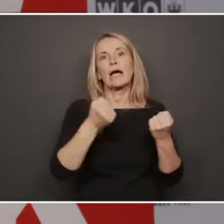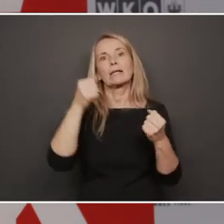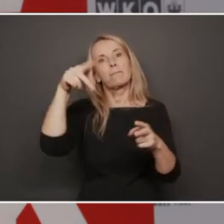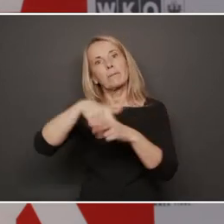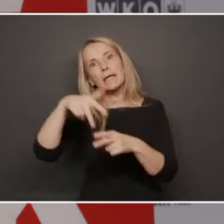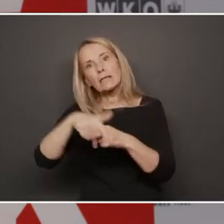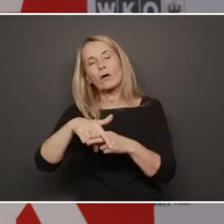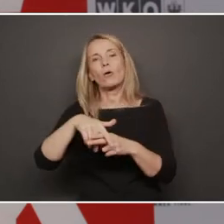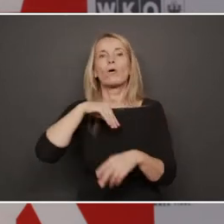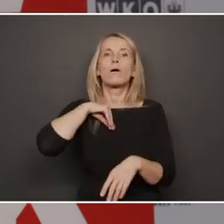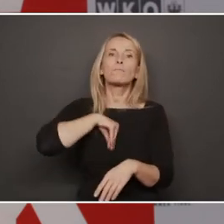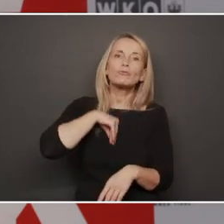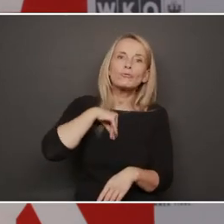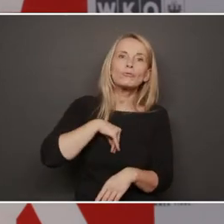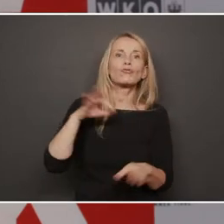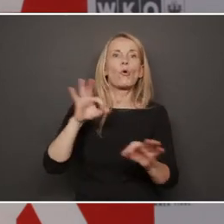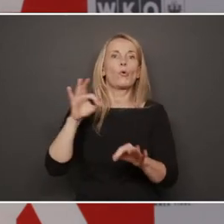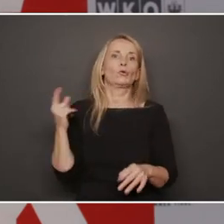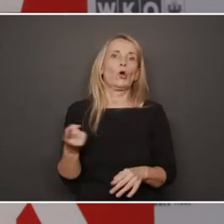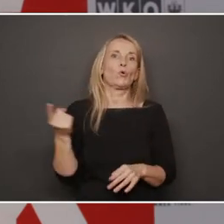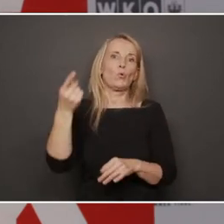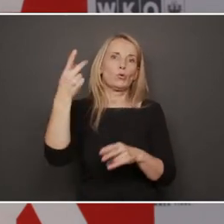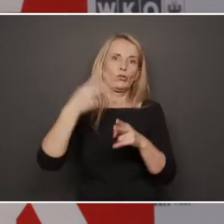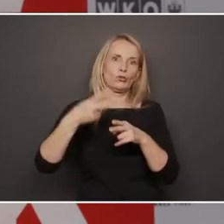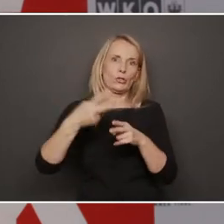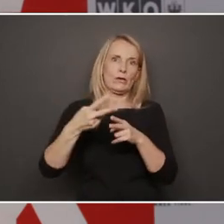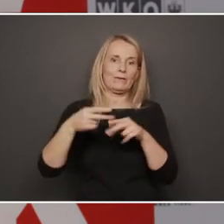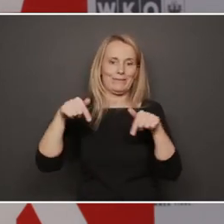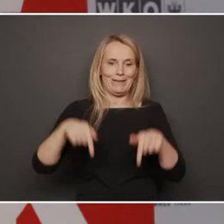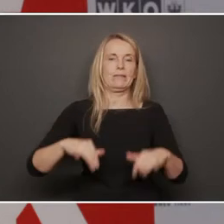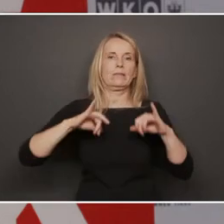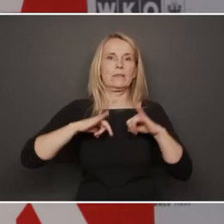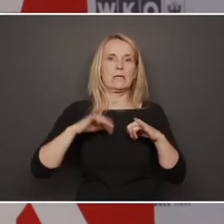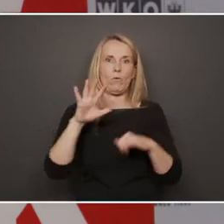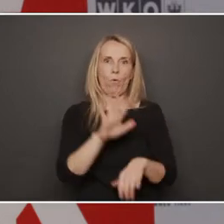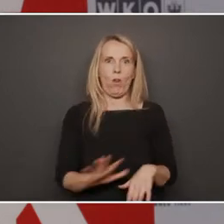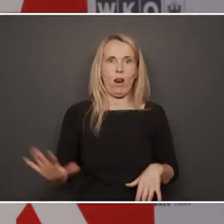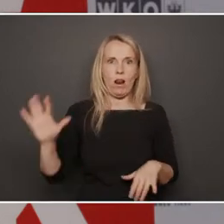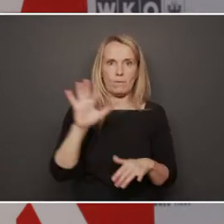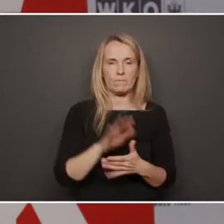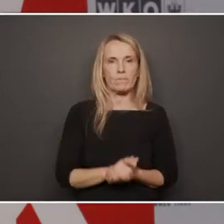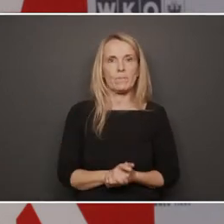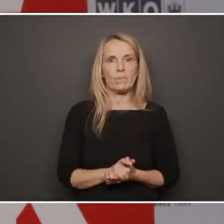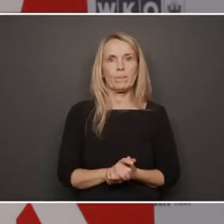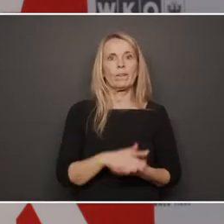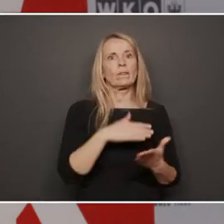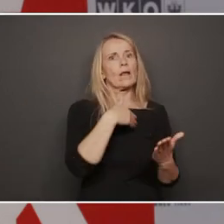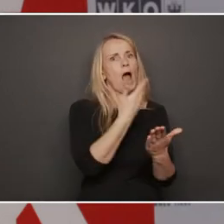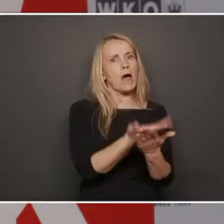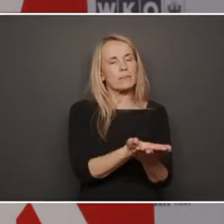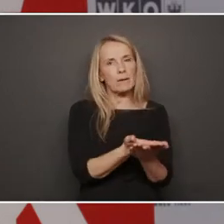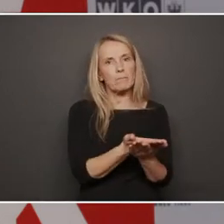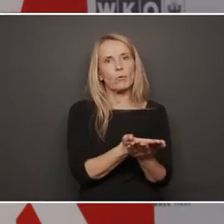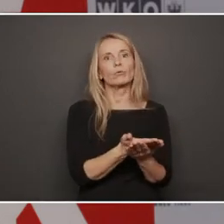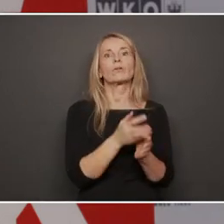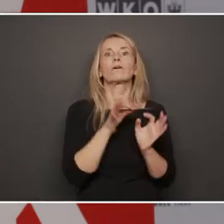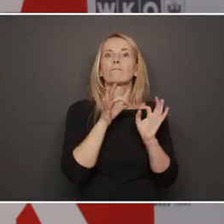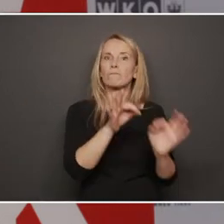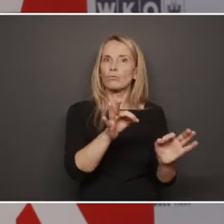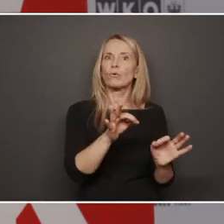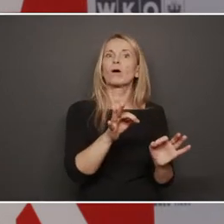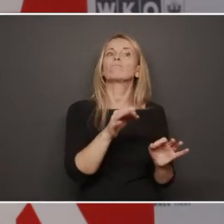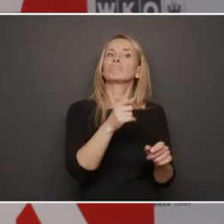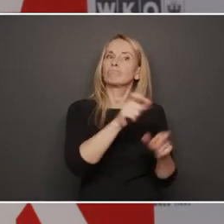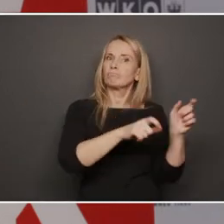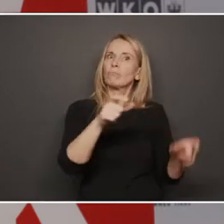oder chronischer Erkrankung in Tirol eben umsetzen. Die Angebote richten sich an Arbeitnehmende